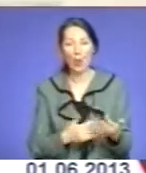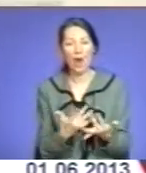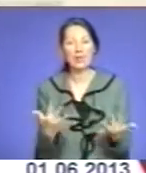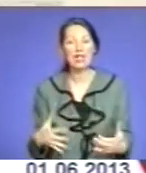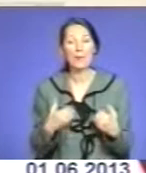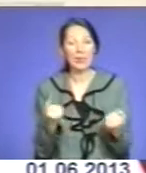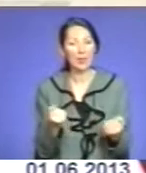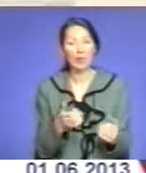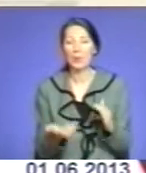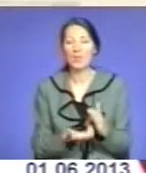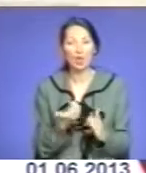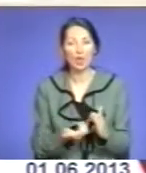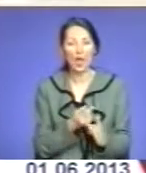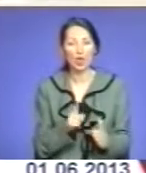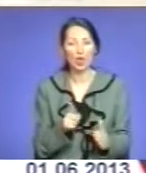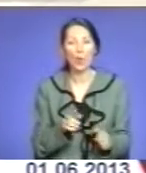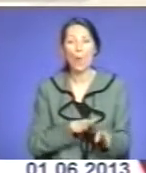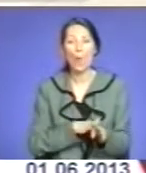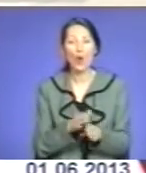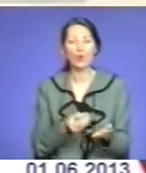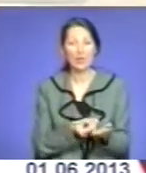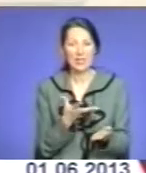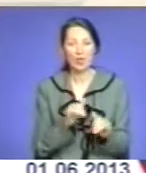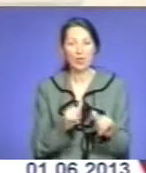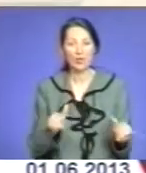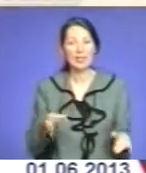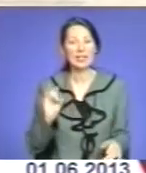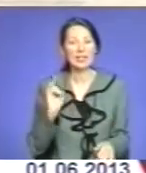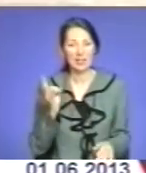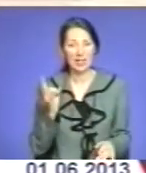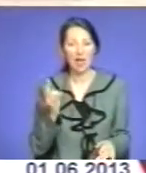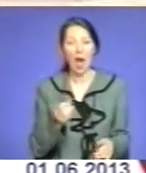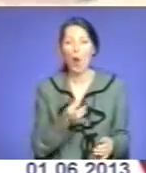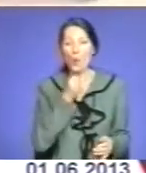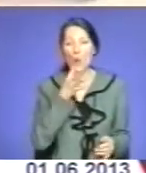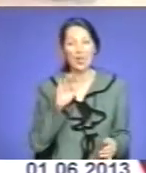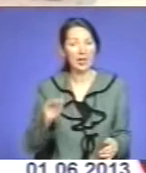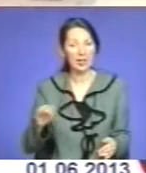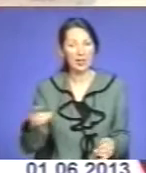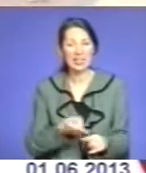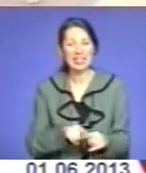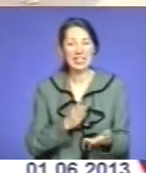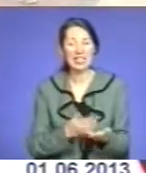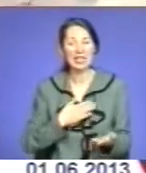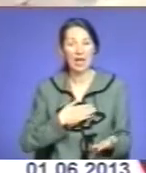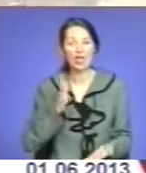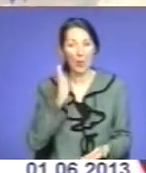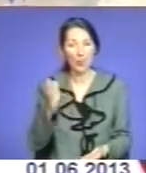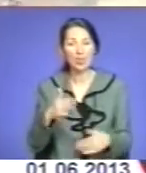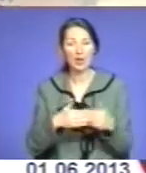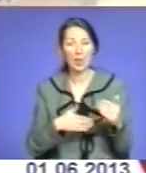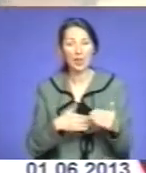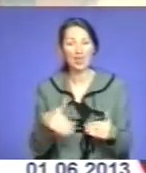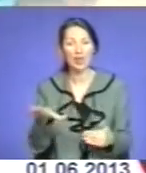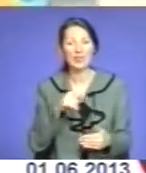підтримок недостатньо для того, щоб повноцінно розвивалася дитина. А будь-яка дитина – це є наше майбутнє. Практично